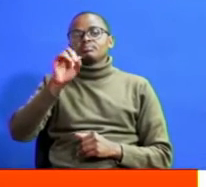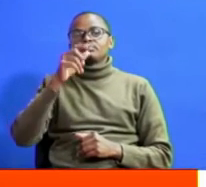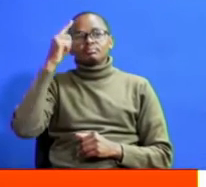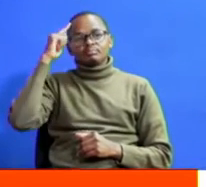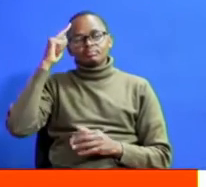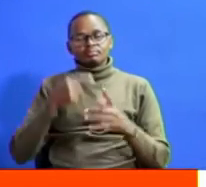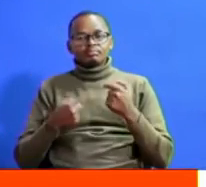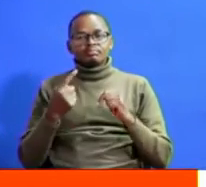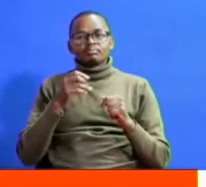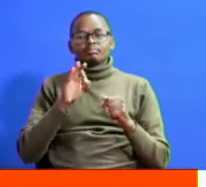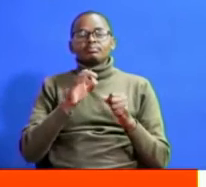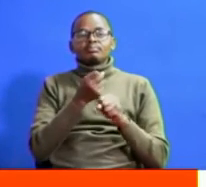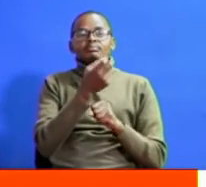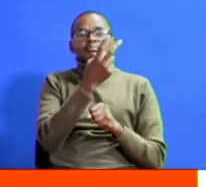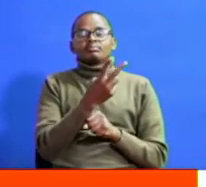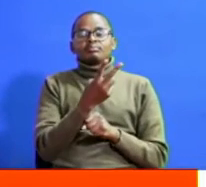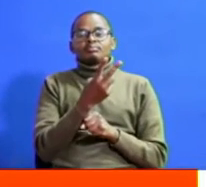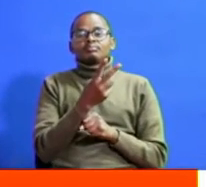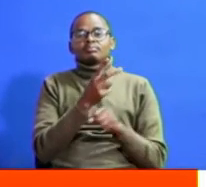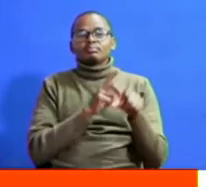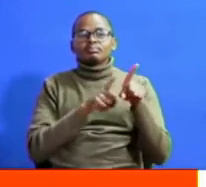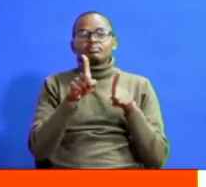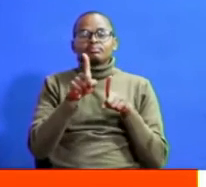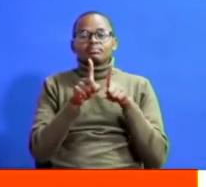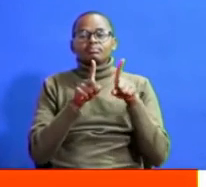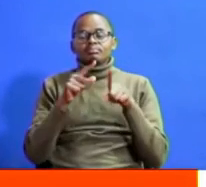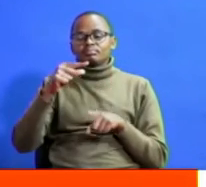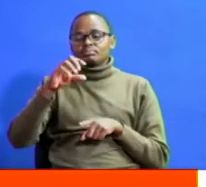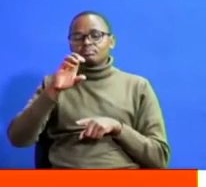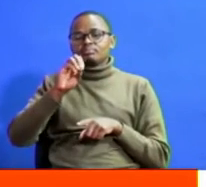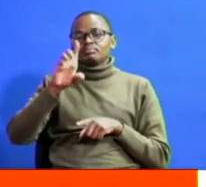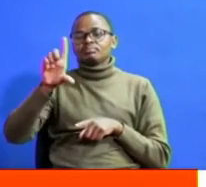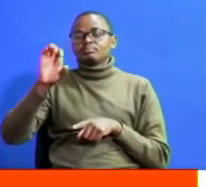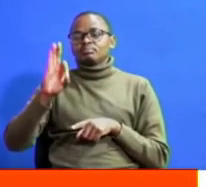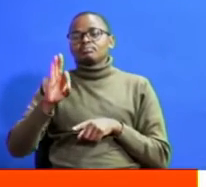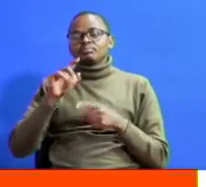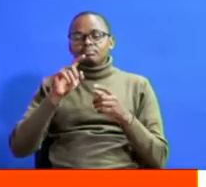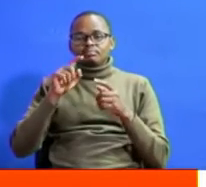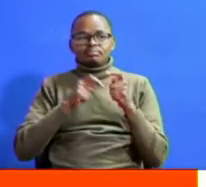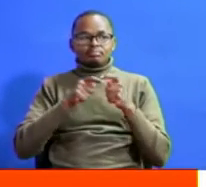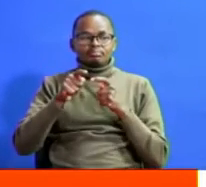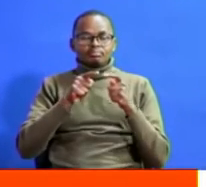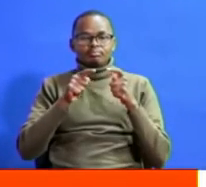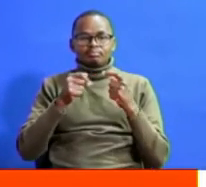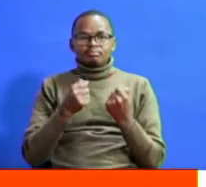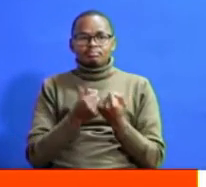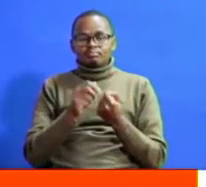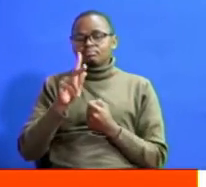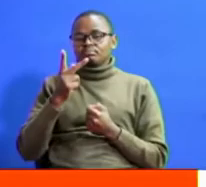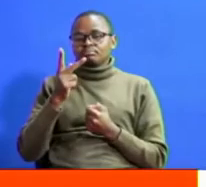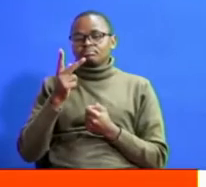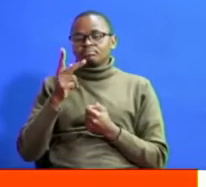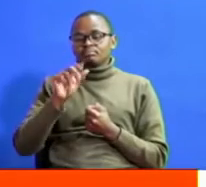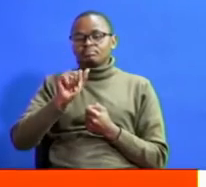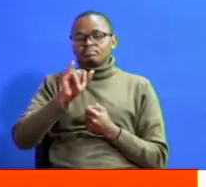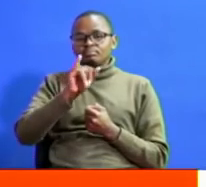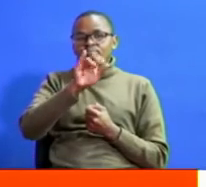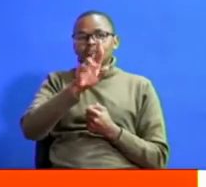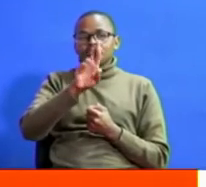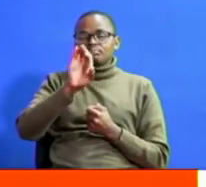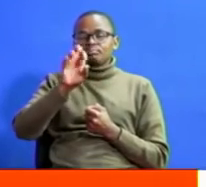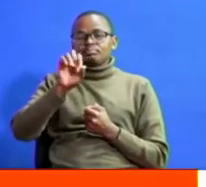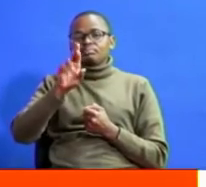overall winners of the 12th leg of the Safaricom Golf 2 Junior tournament held at the Kenya Air Force Golf Club.